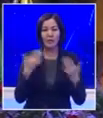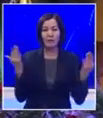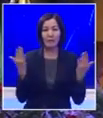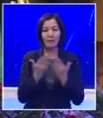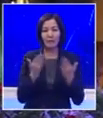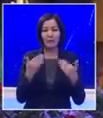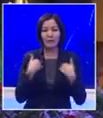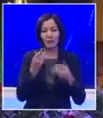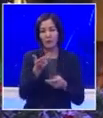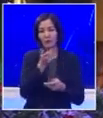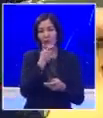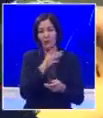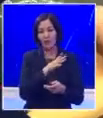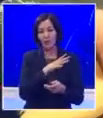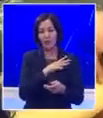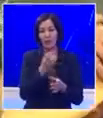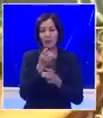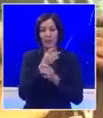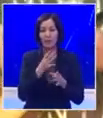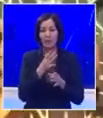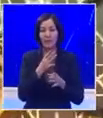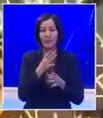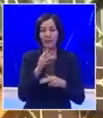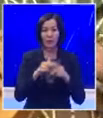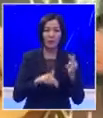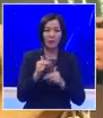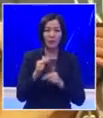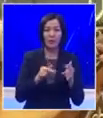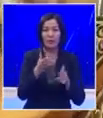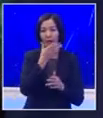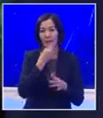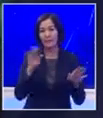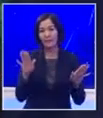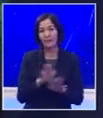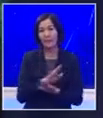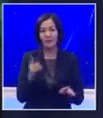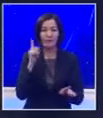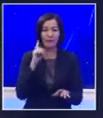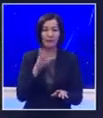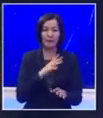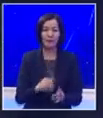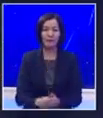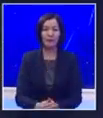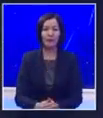театрландырылған қойылымның куәсі болды. Мерекелік көңіл күйлерін әсем ән әуелетті.